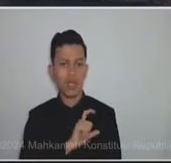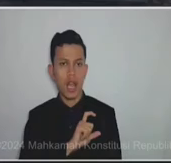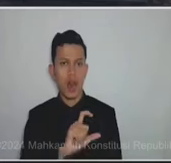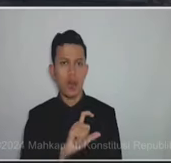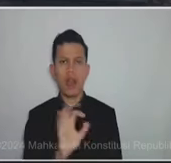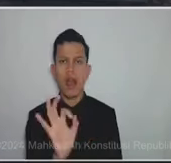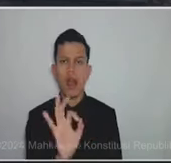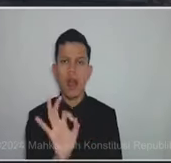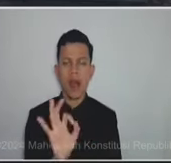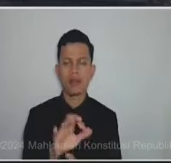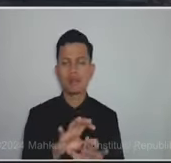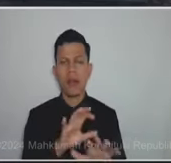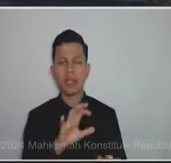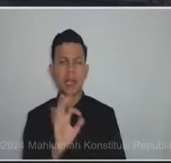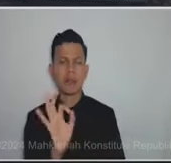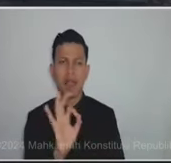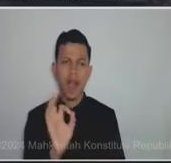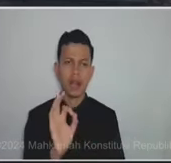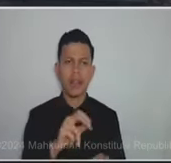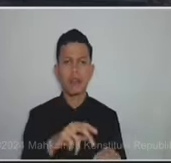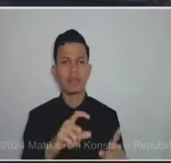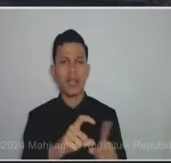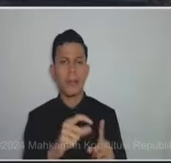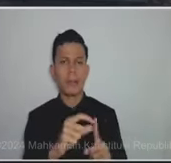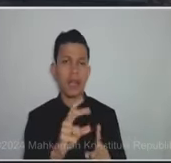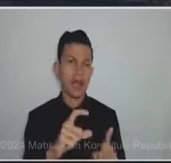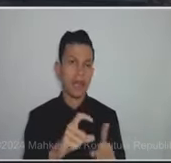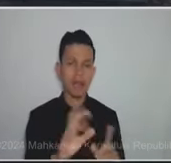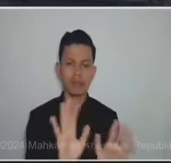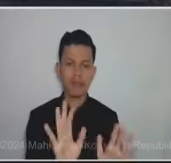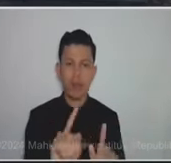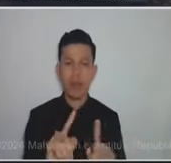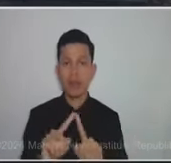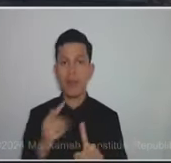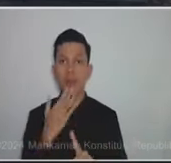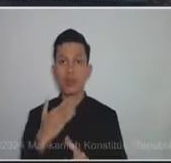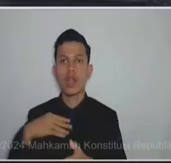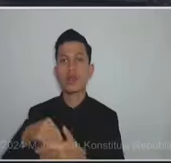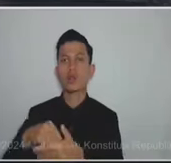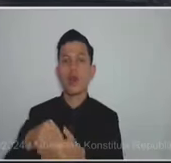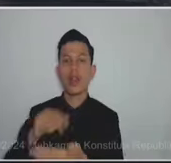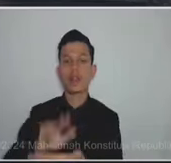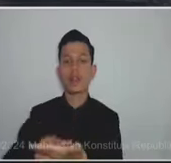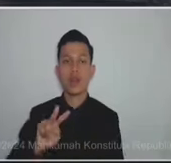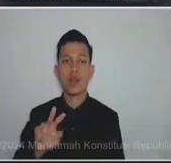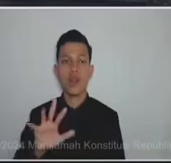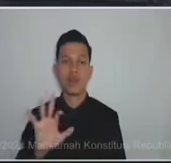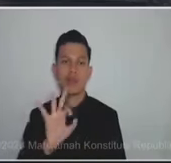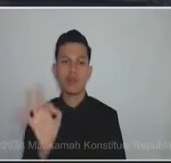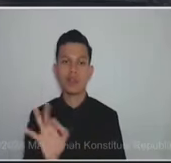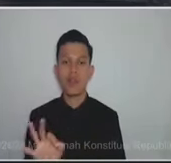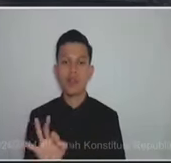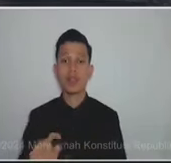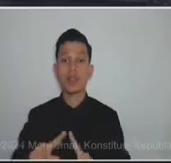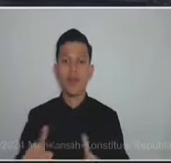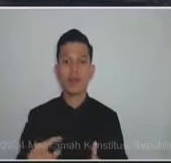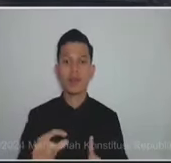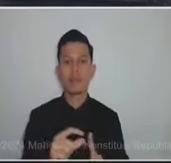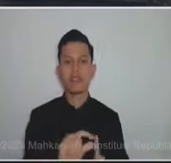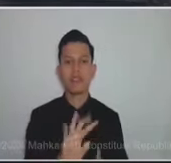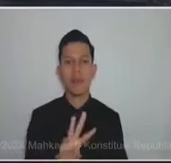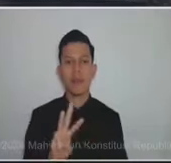DPRD tetapi memiliki akumulasi suara sah inkasus suara 25% Namun karena berlakunya norma Pasal 43 ayat 3 undang-undang